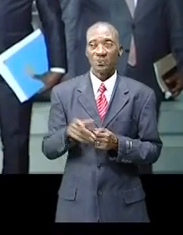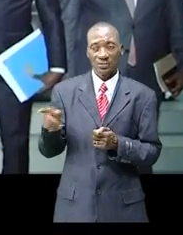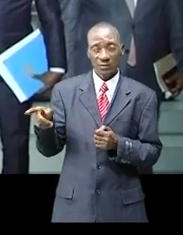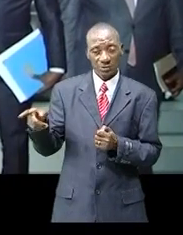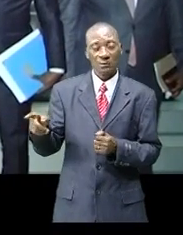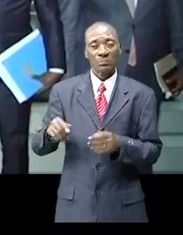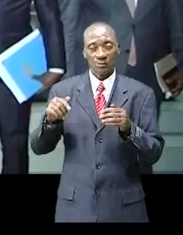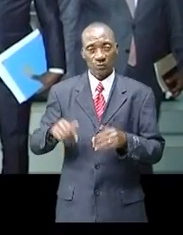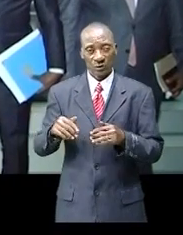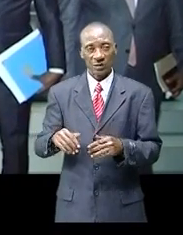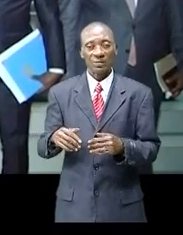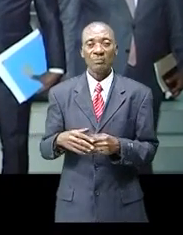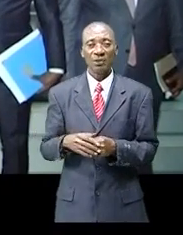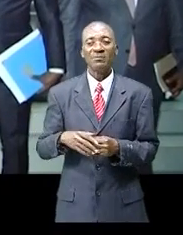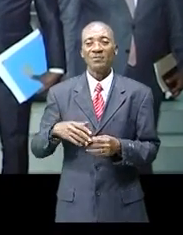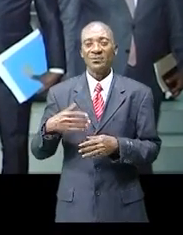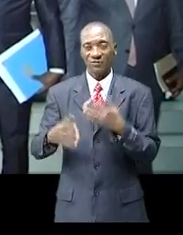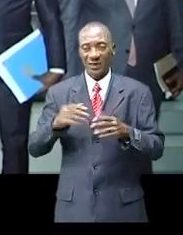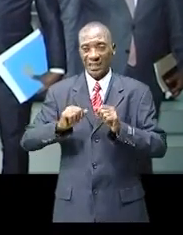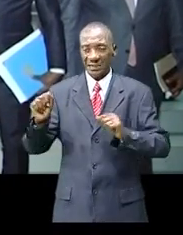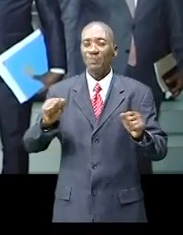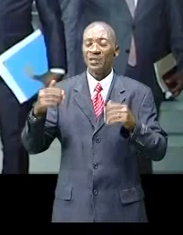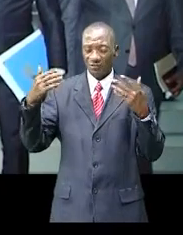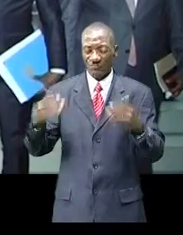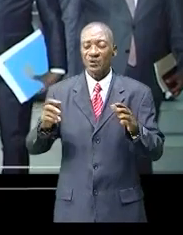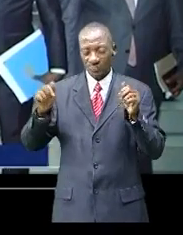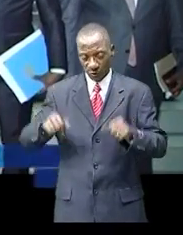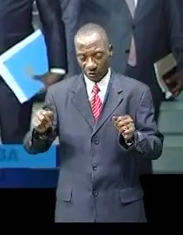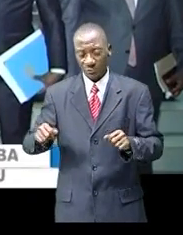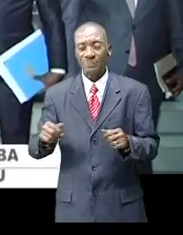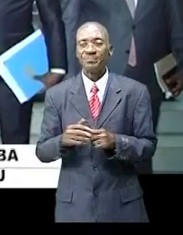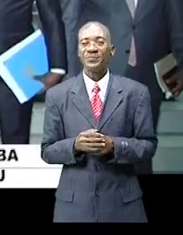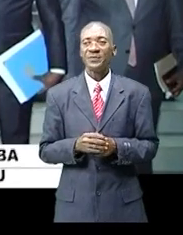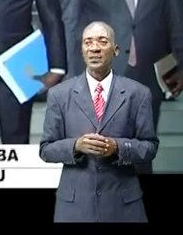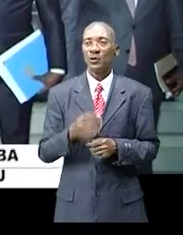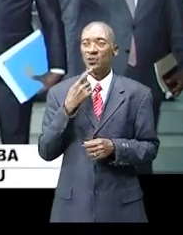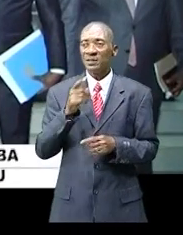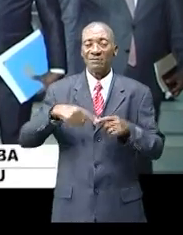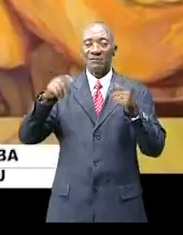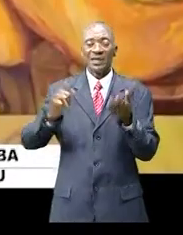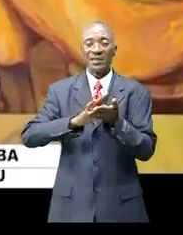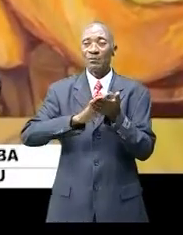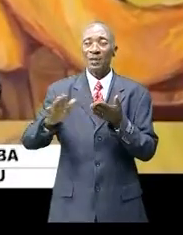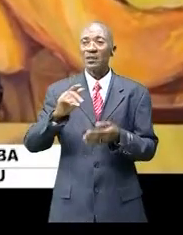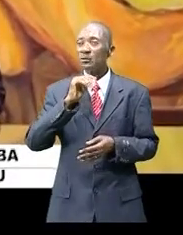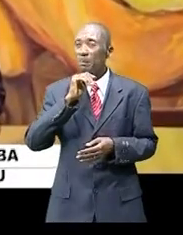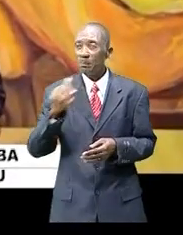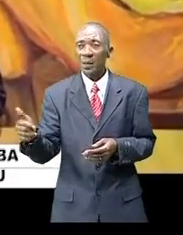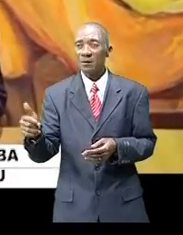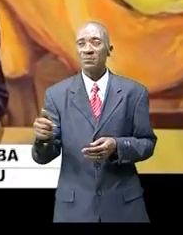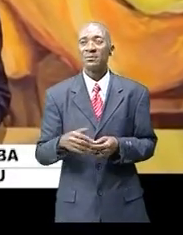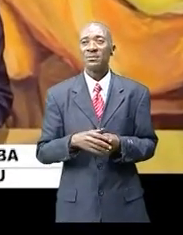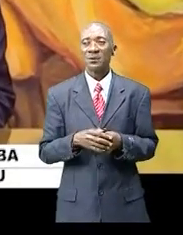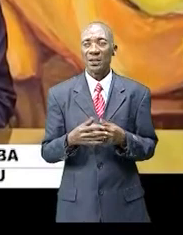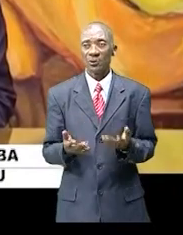pourront le terminer. Et donc il n'y aura pas d'année blanche. La prudence reste